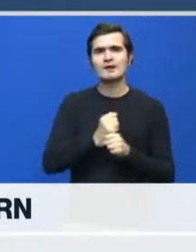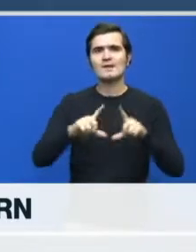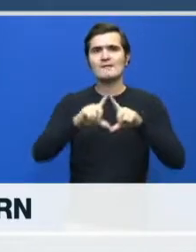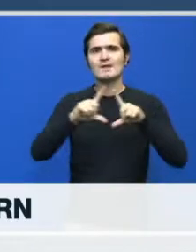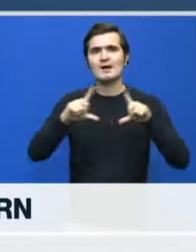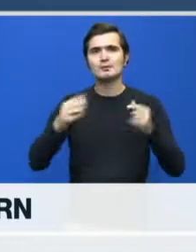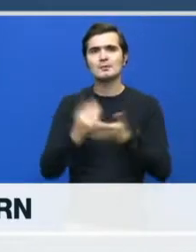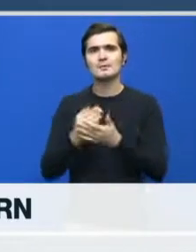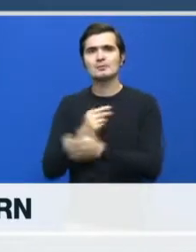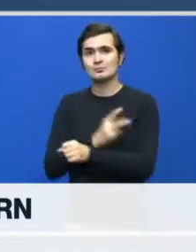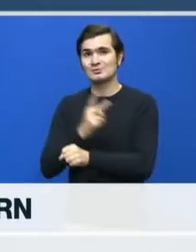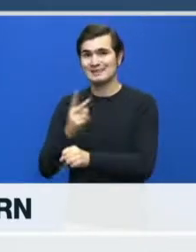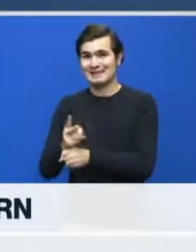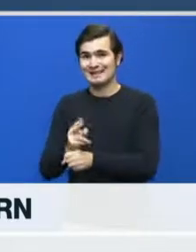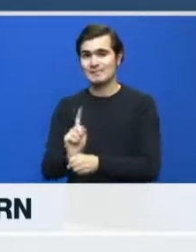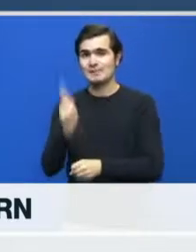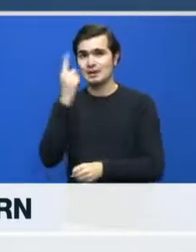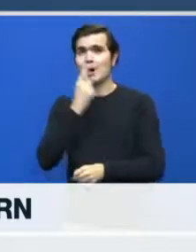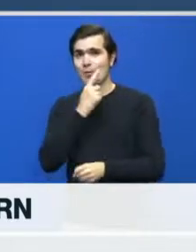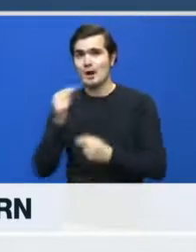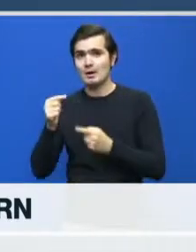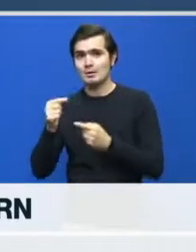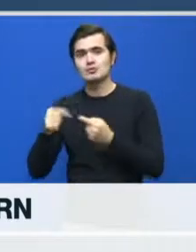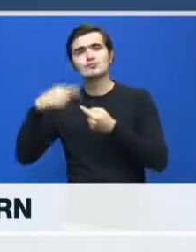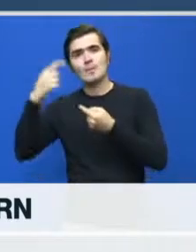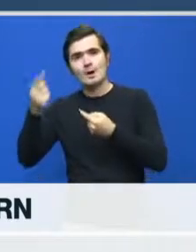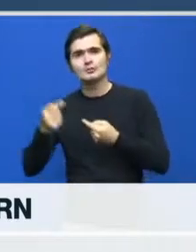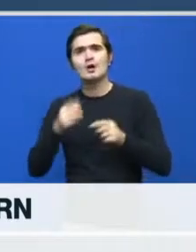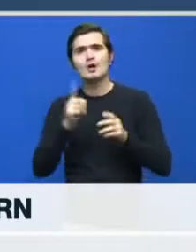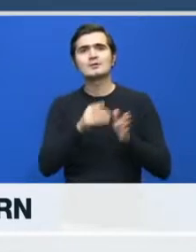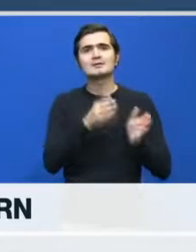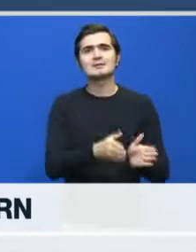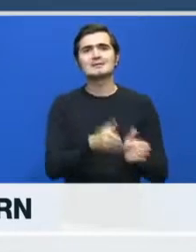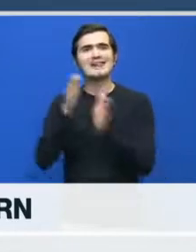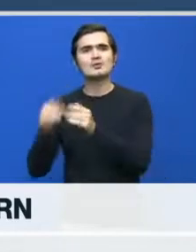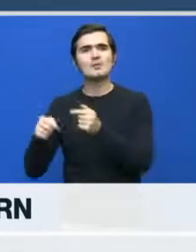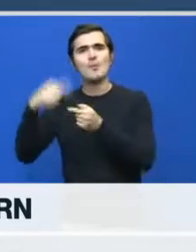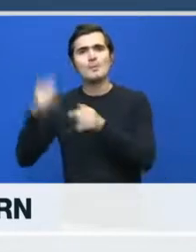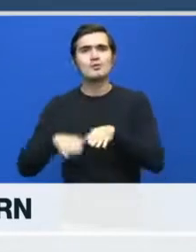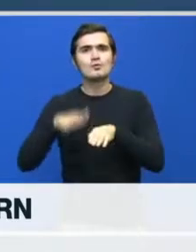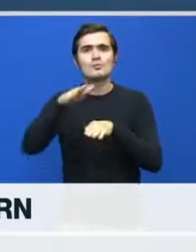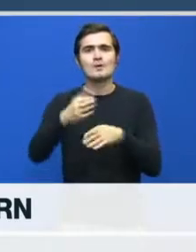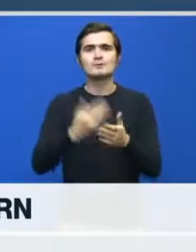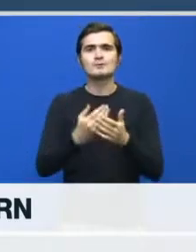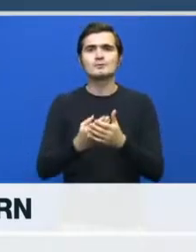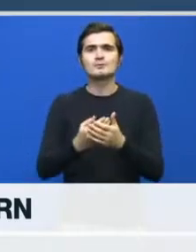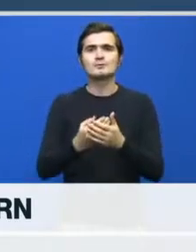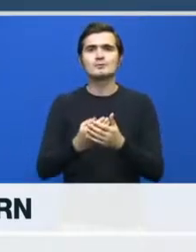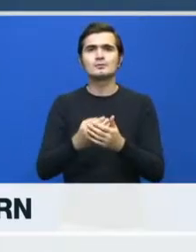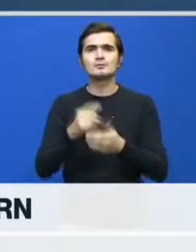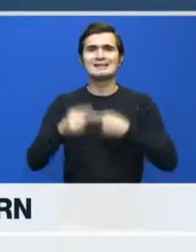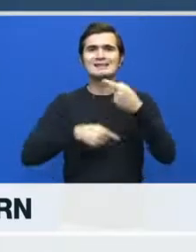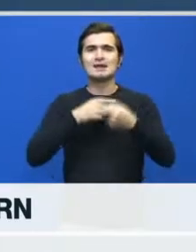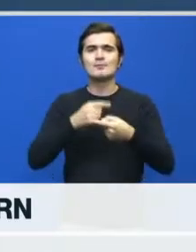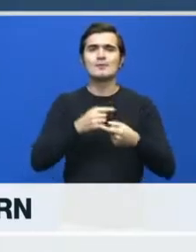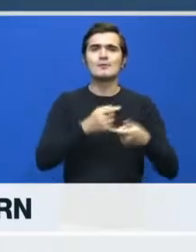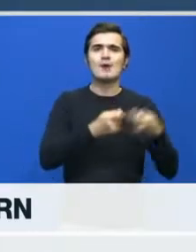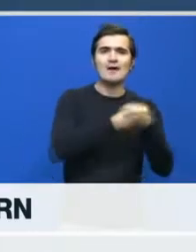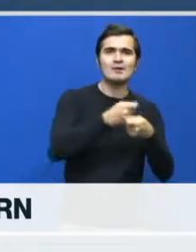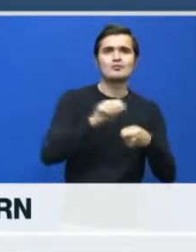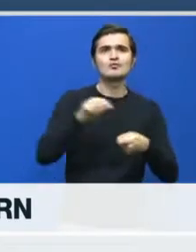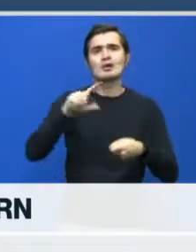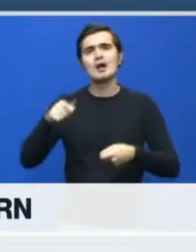către stat în primă fază și după aceea vom trece în pasul următor la sistemul B2B, adică business to business,